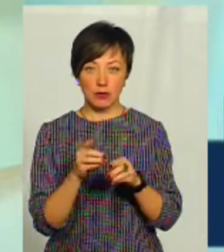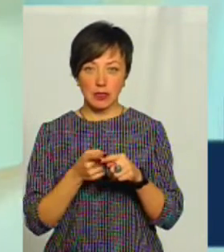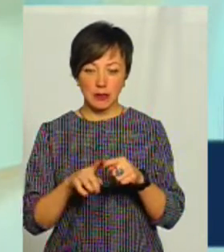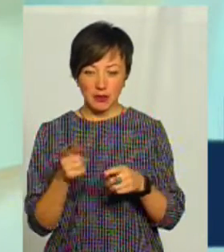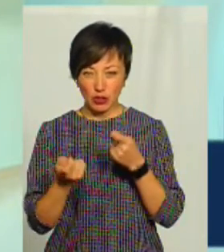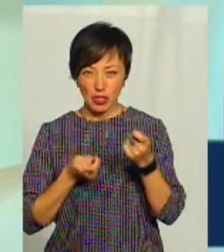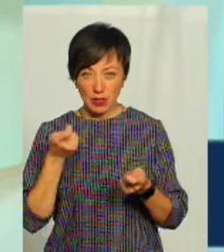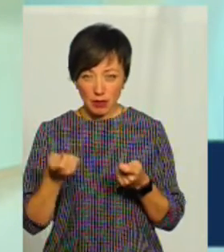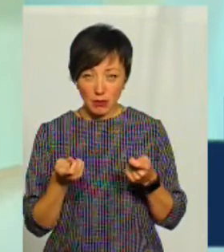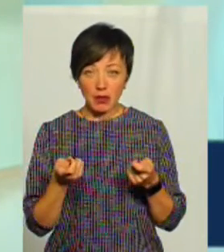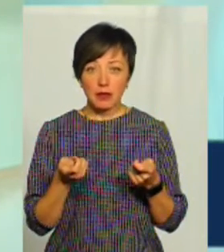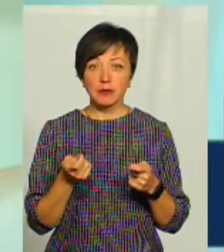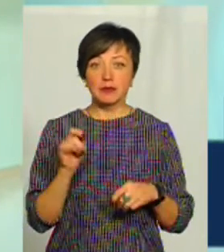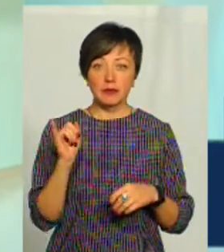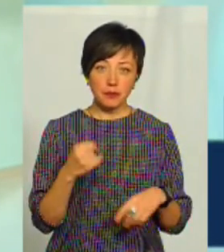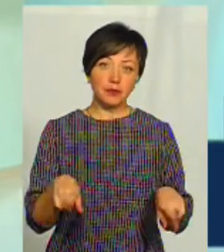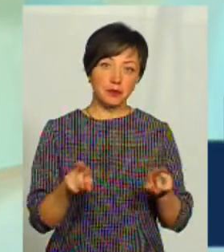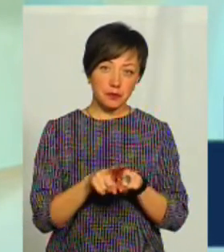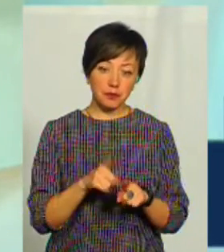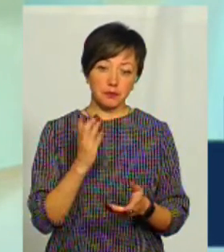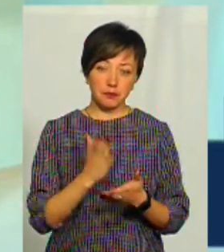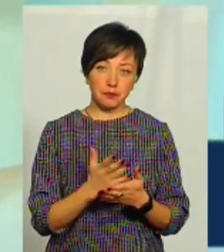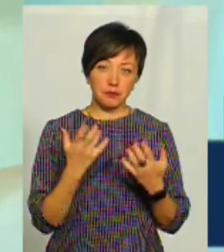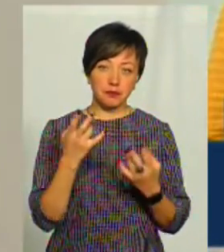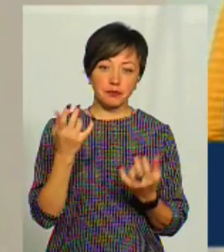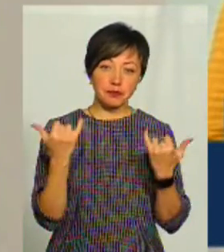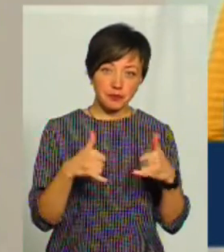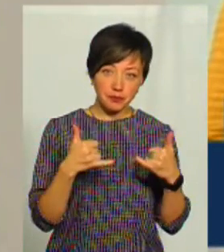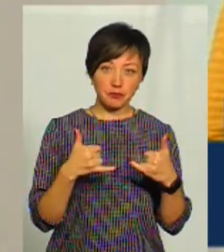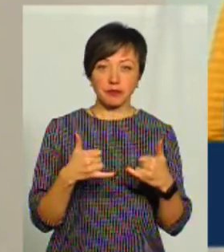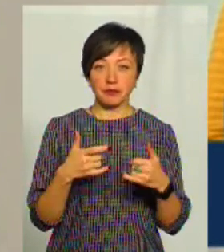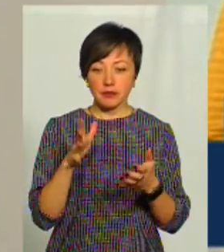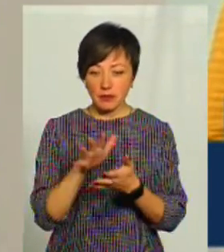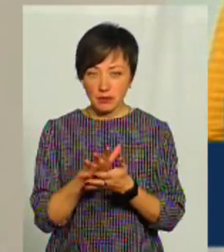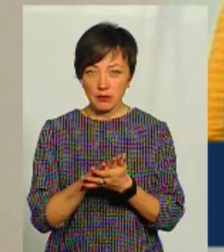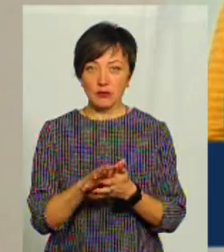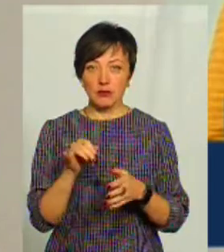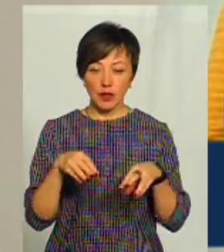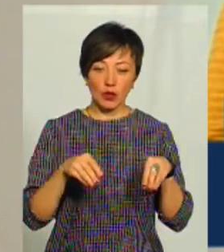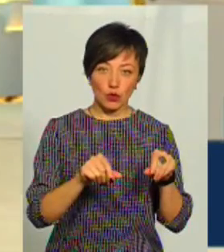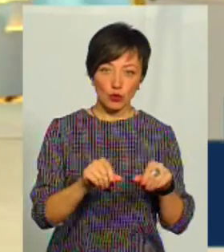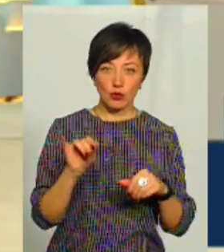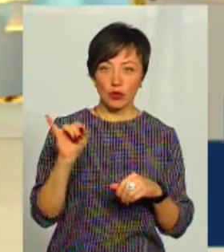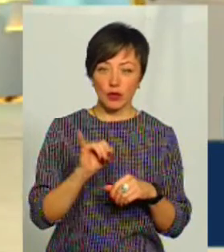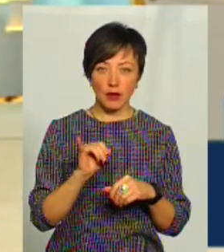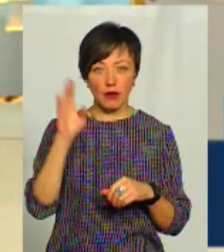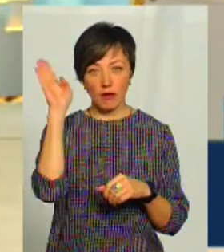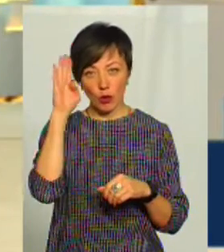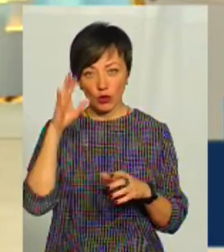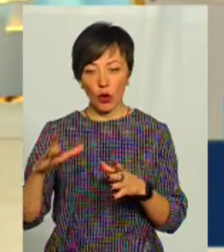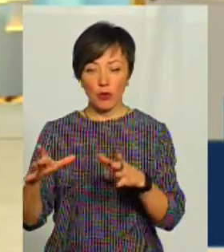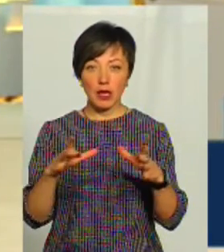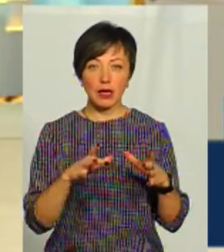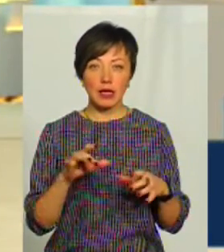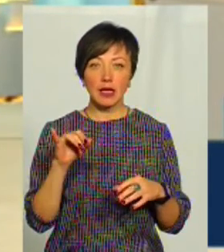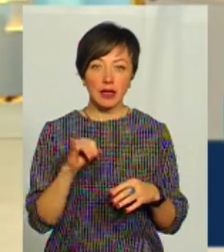цими пиловими частинками. І таким чином ми маємо і хімічне, і механічне забруднення і ґрунту, і водних